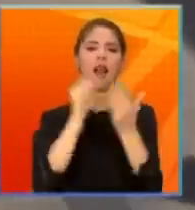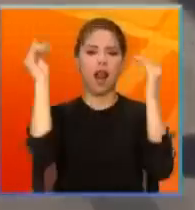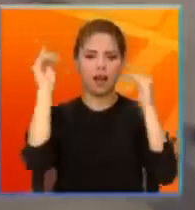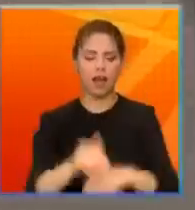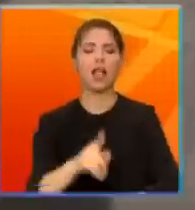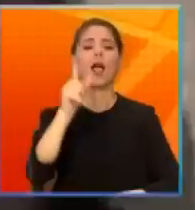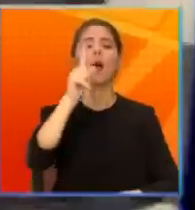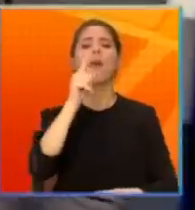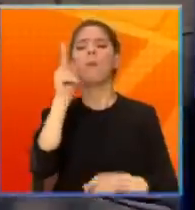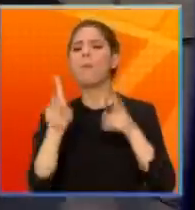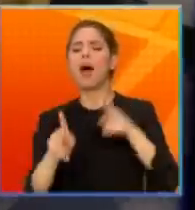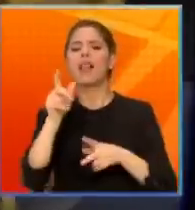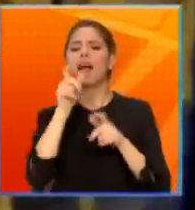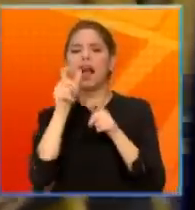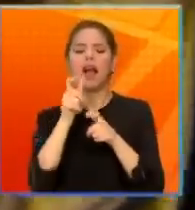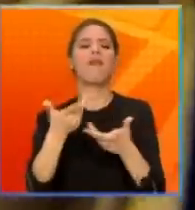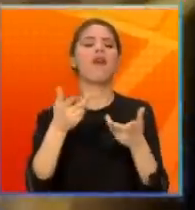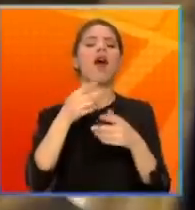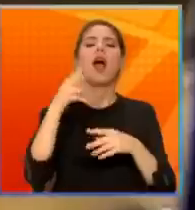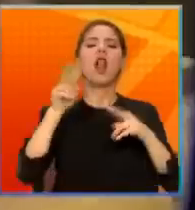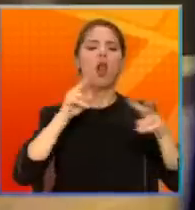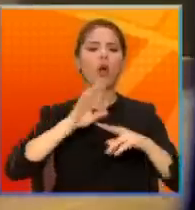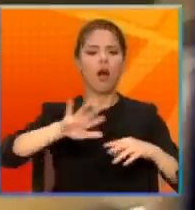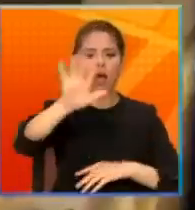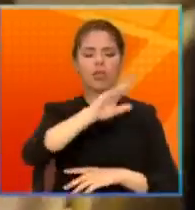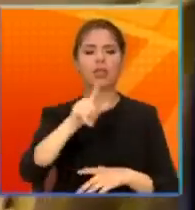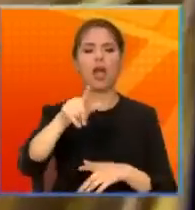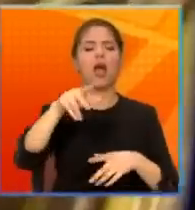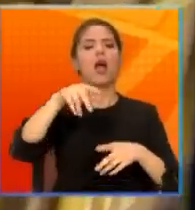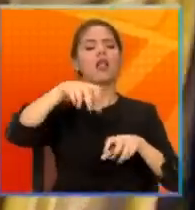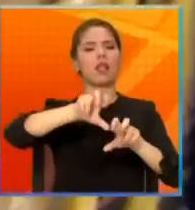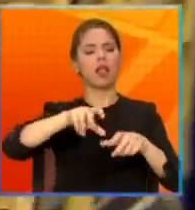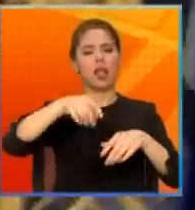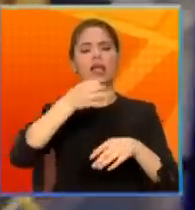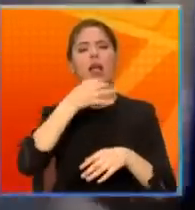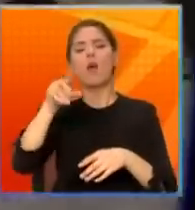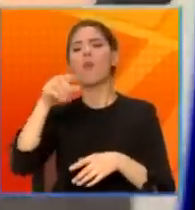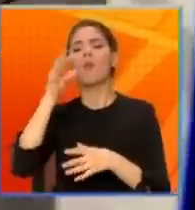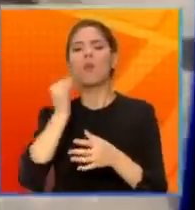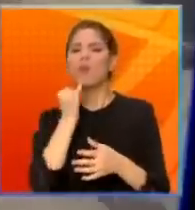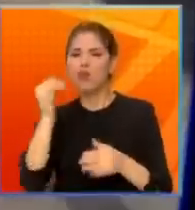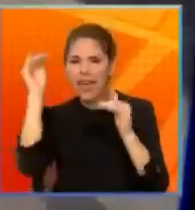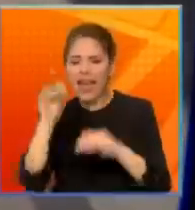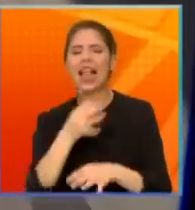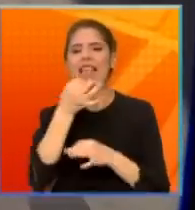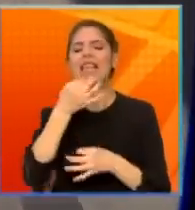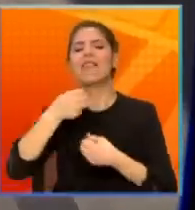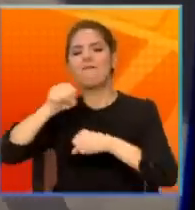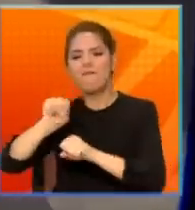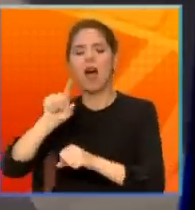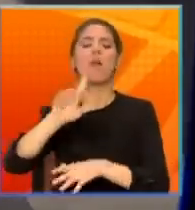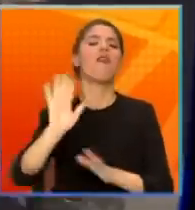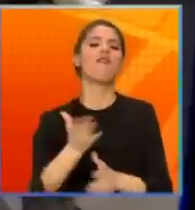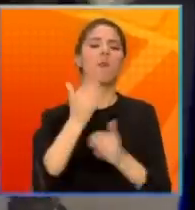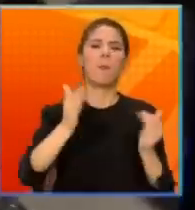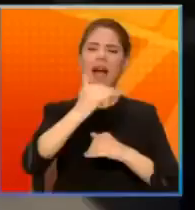restoranlarda işte bu şekilde masa ve sandalyelerini kaldırdı. Oturmak isteyen müşterilerine izin vermiyorlar. Sadece paket servis ve gel